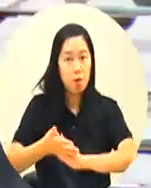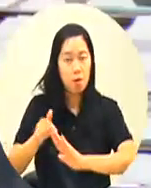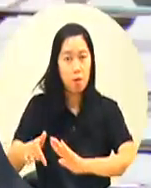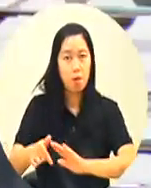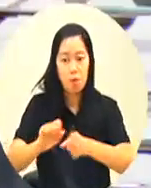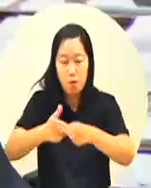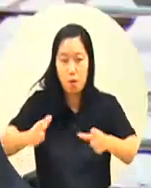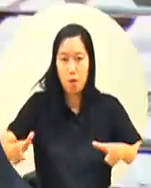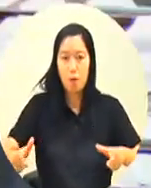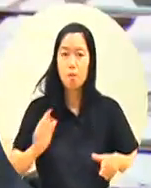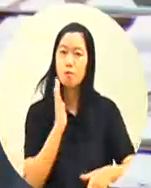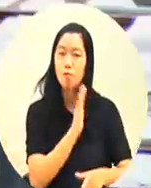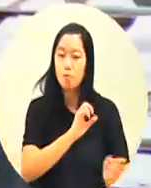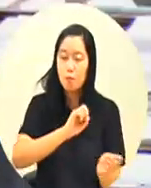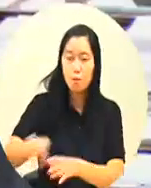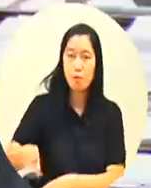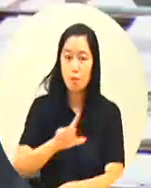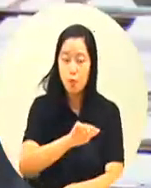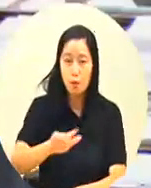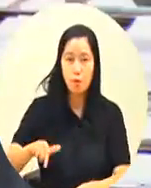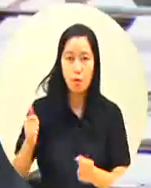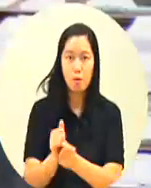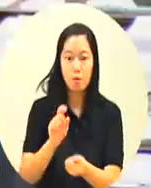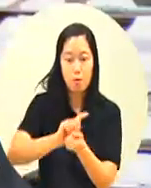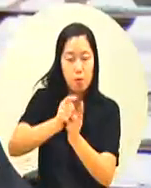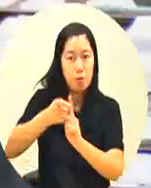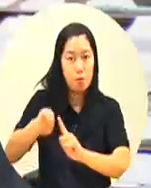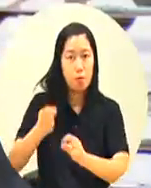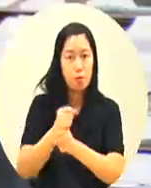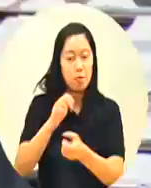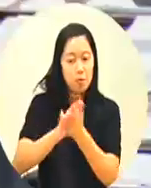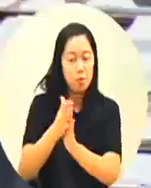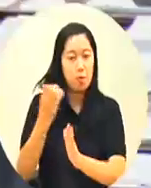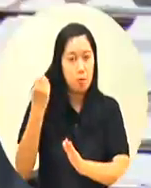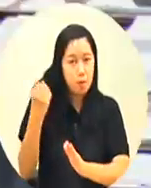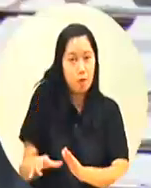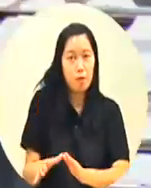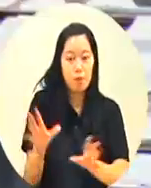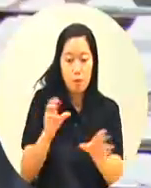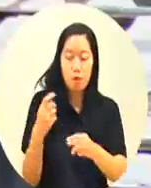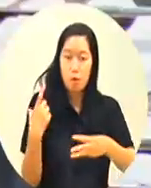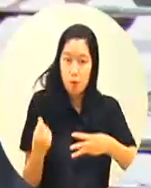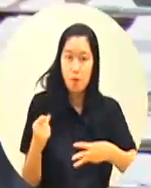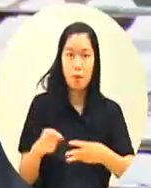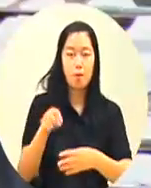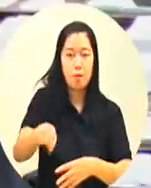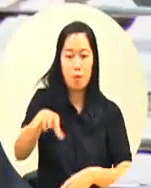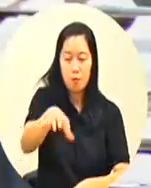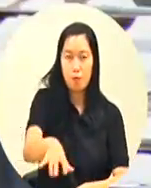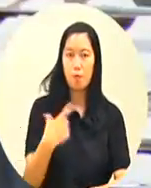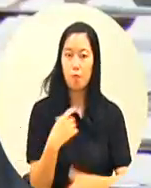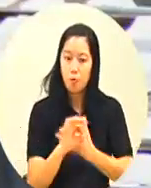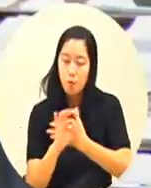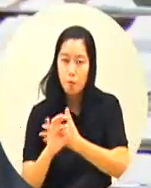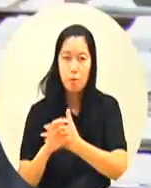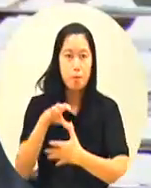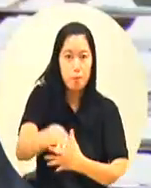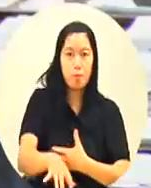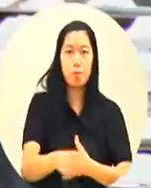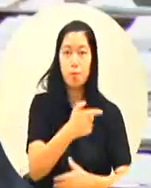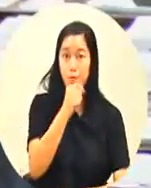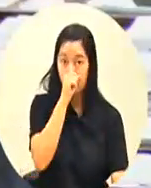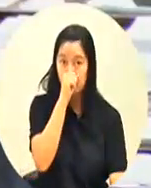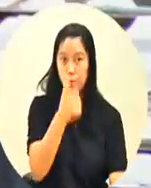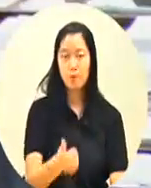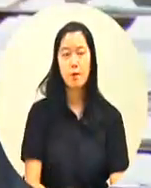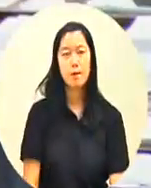种不同的废弃物，它可以变成再生，变成其他的原料。其实那个地方是一个很好的一个试炼场。那其实